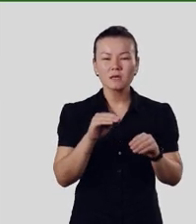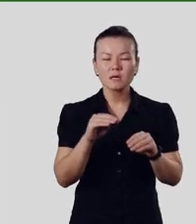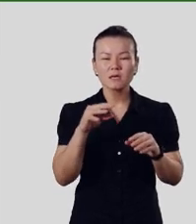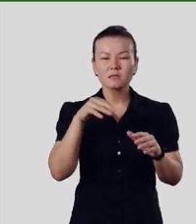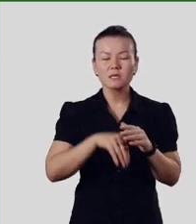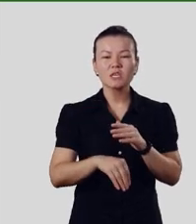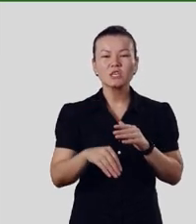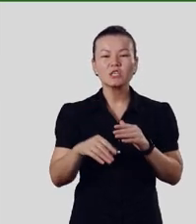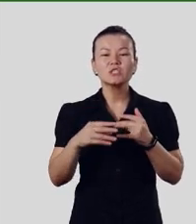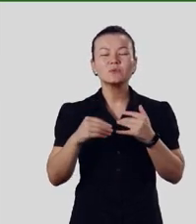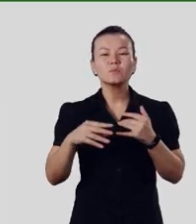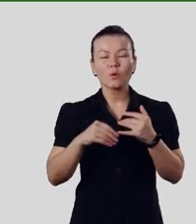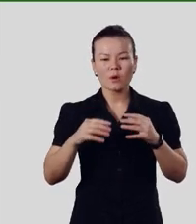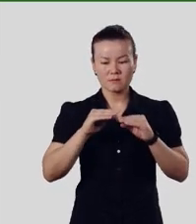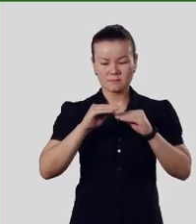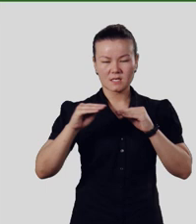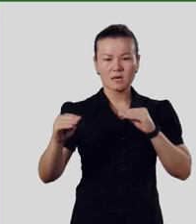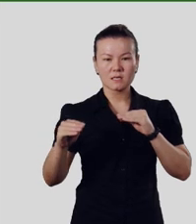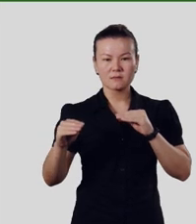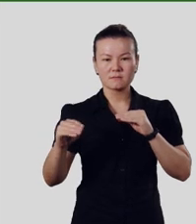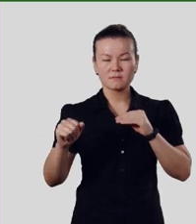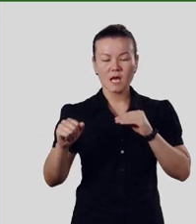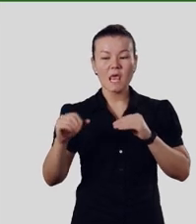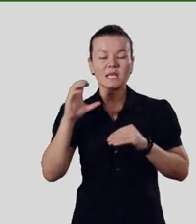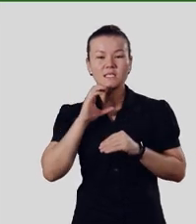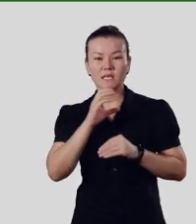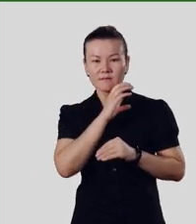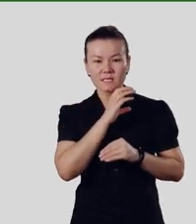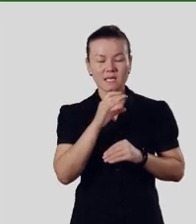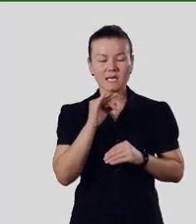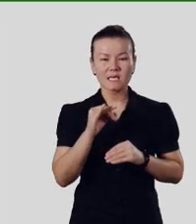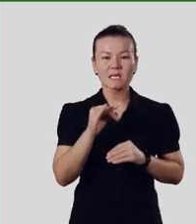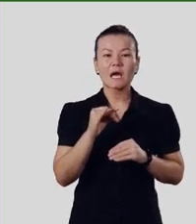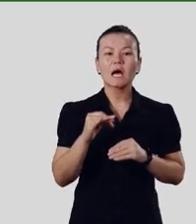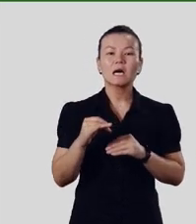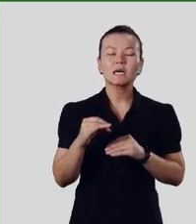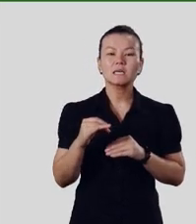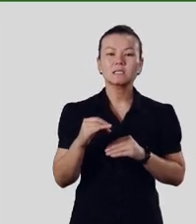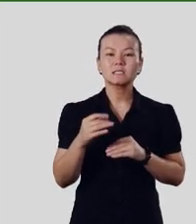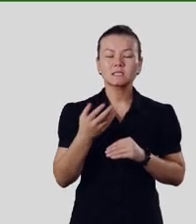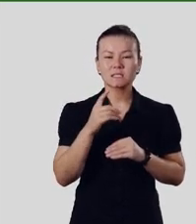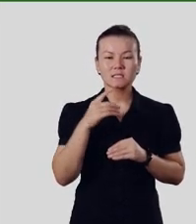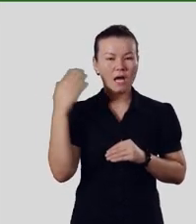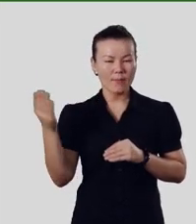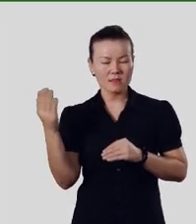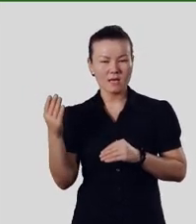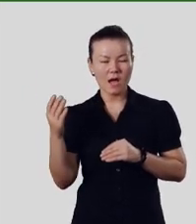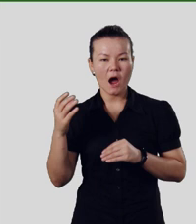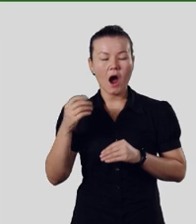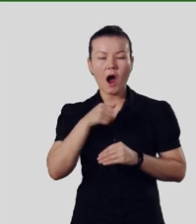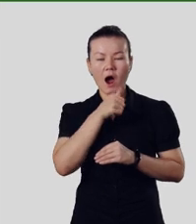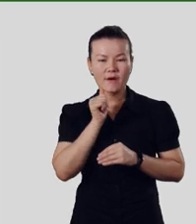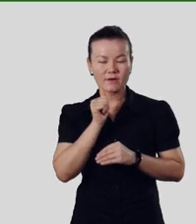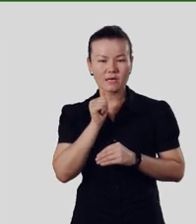земной коры. Поскольку Северная и Западная Африка перекрывалась морем,